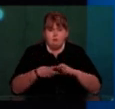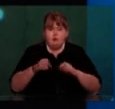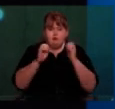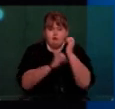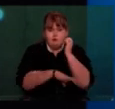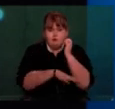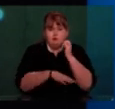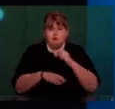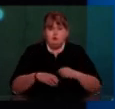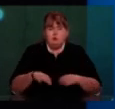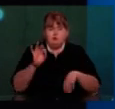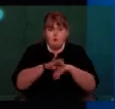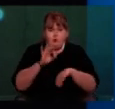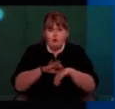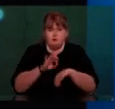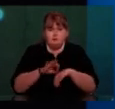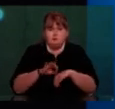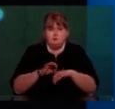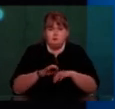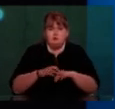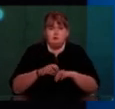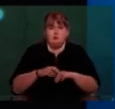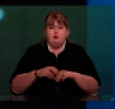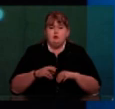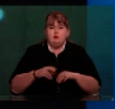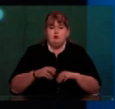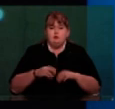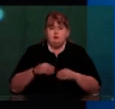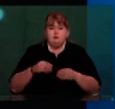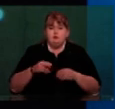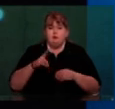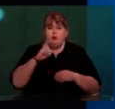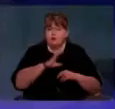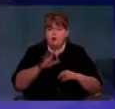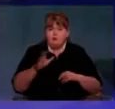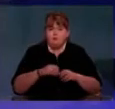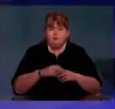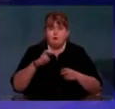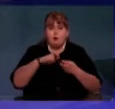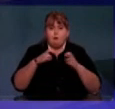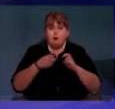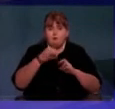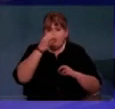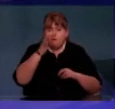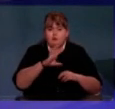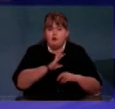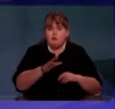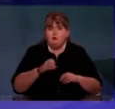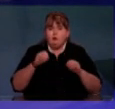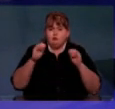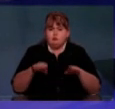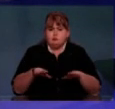нищета, болезни, коррупция, рабство. Проблемы Африки не были